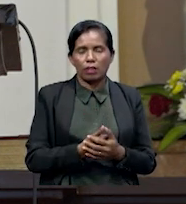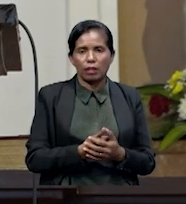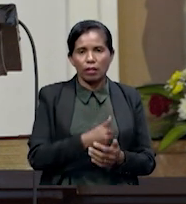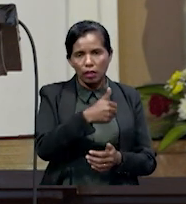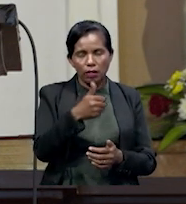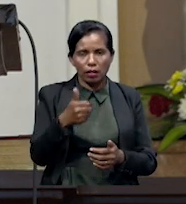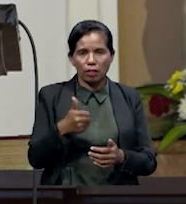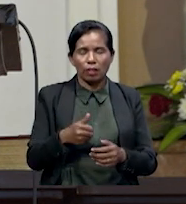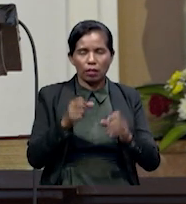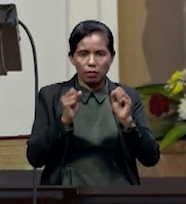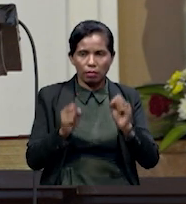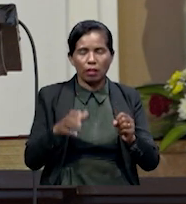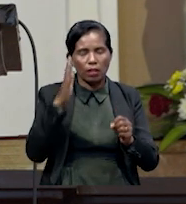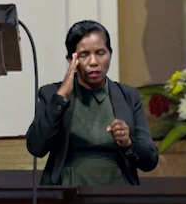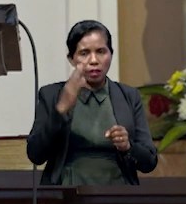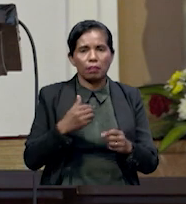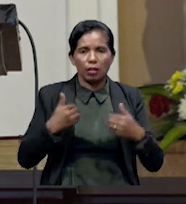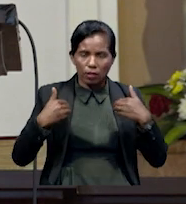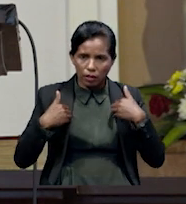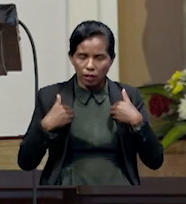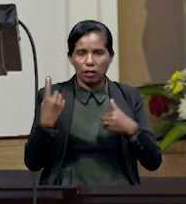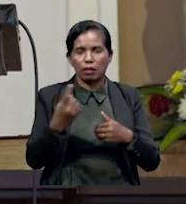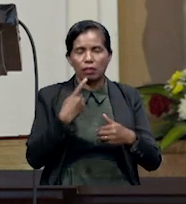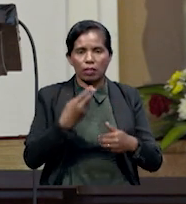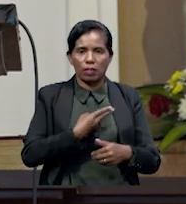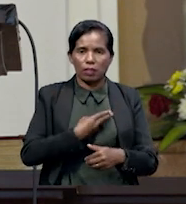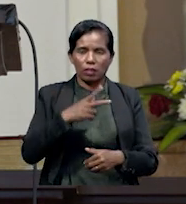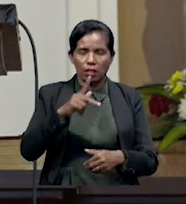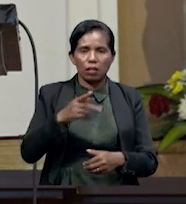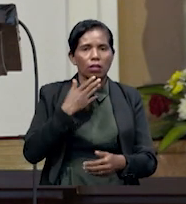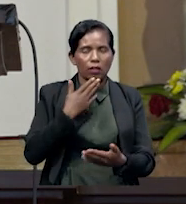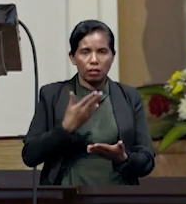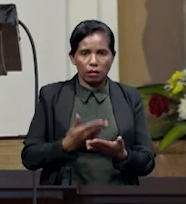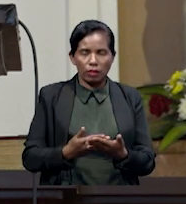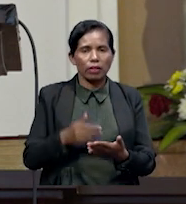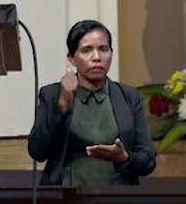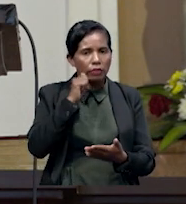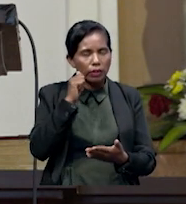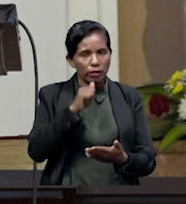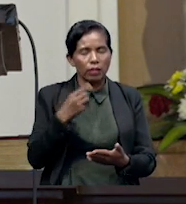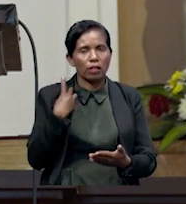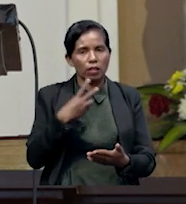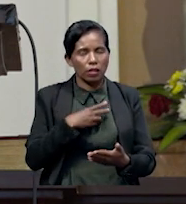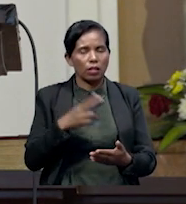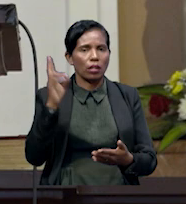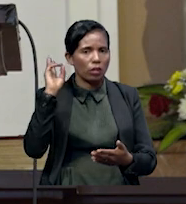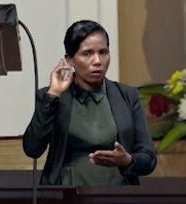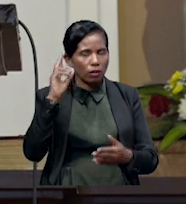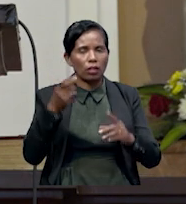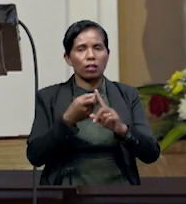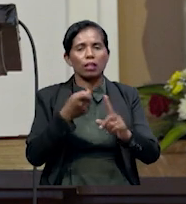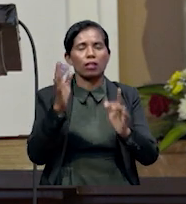bele kultiva bele hakiak na fatin comportamento feto ida nebeita foi in rona iha